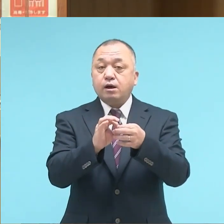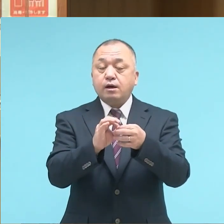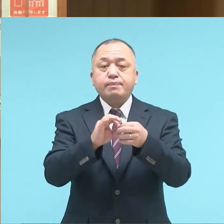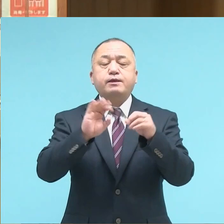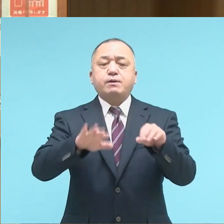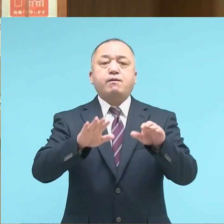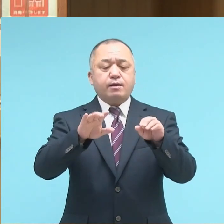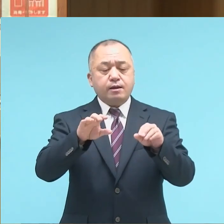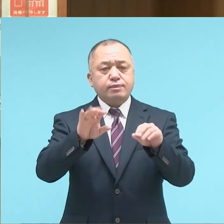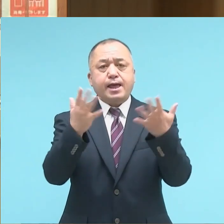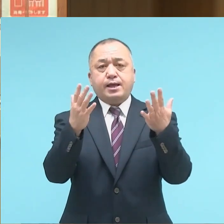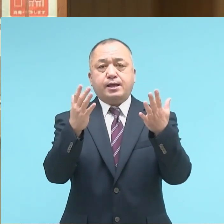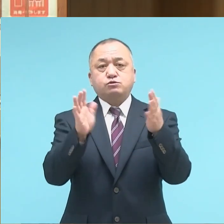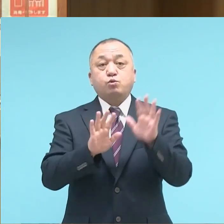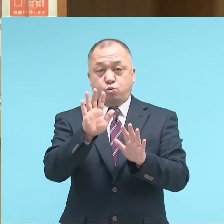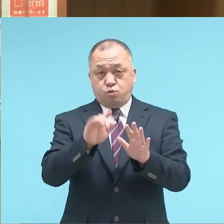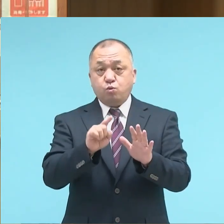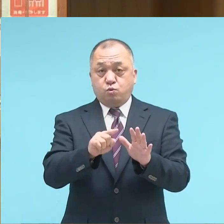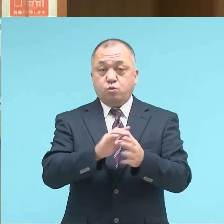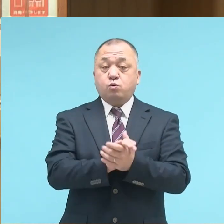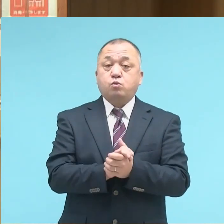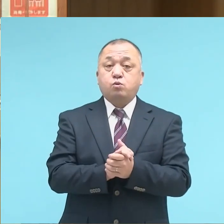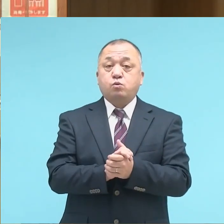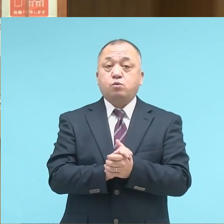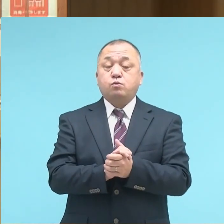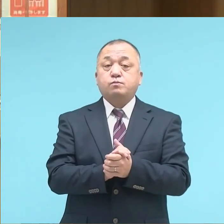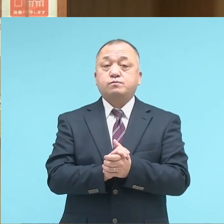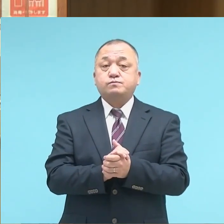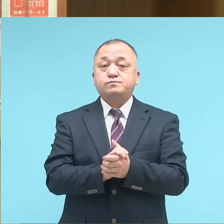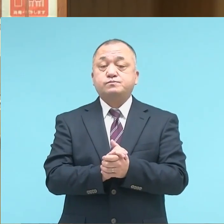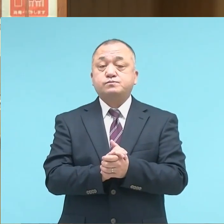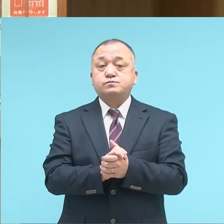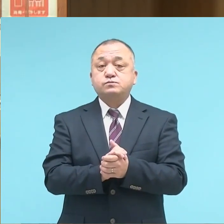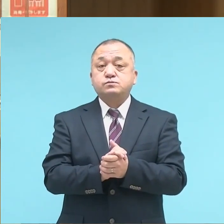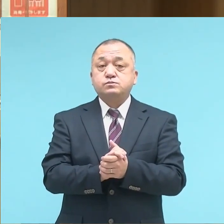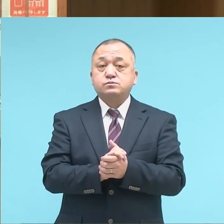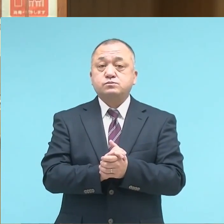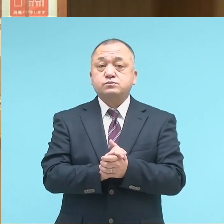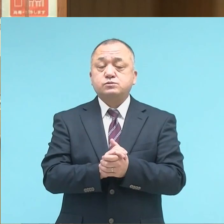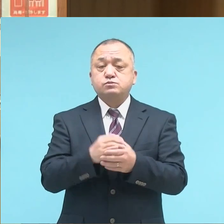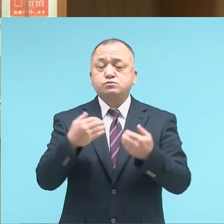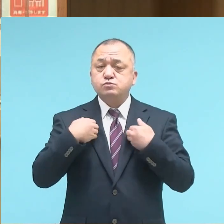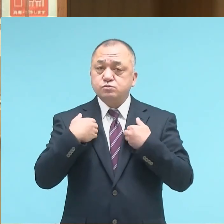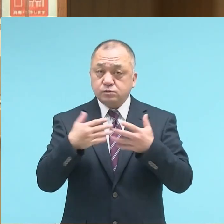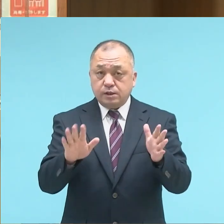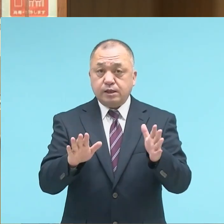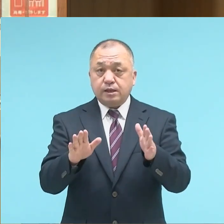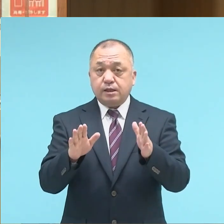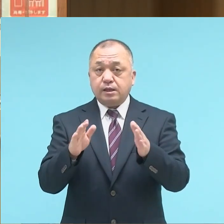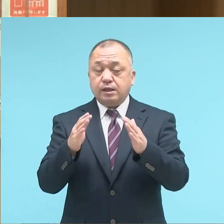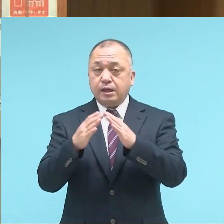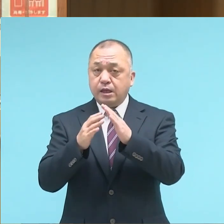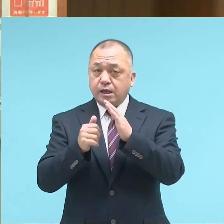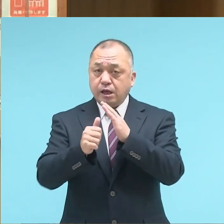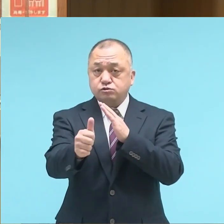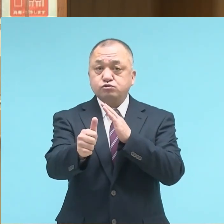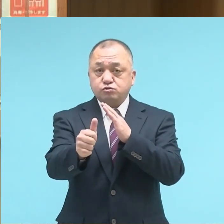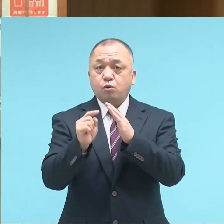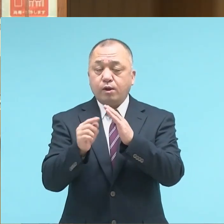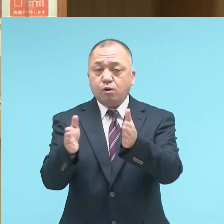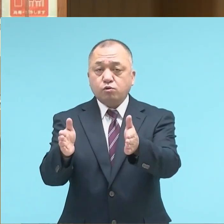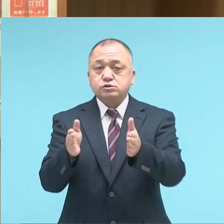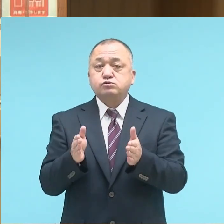できる状況にはないわけでありまして、そういった中でですね、不要不急の外出を自粛してい